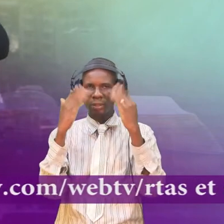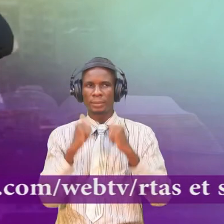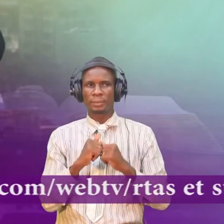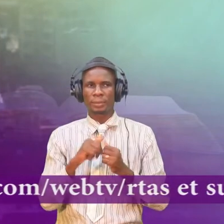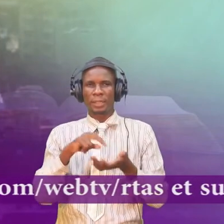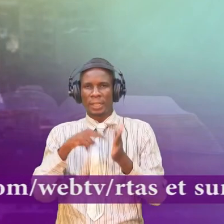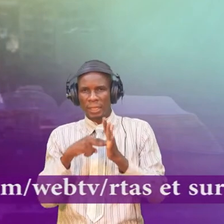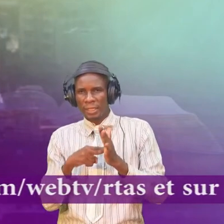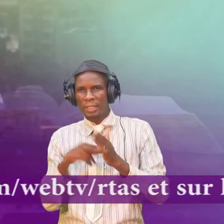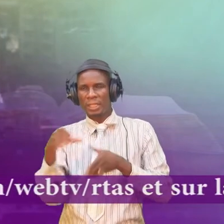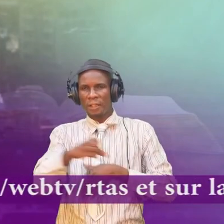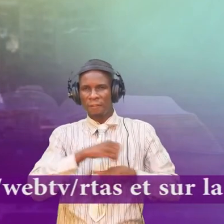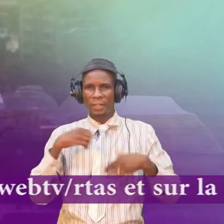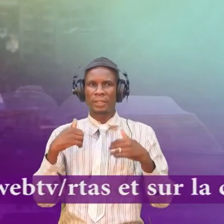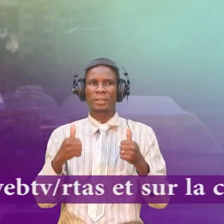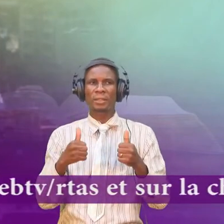tu.